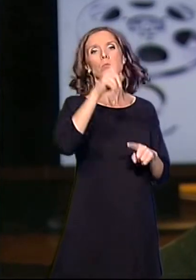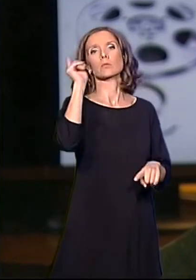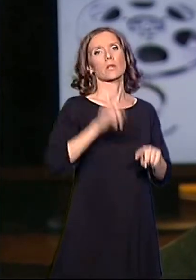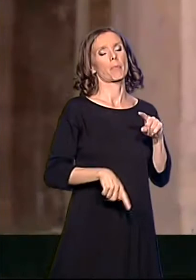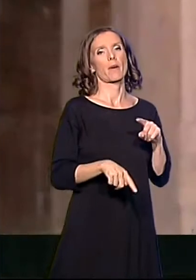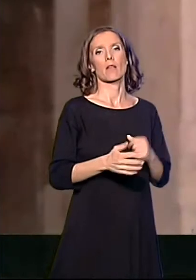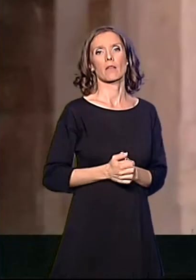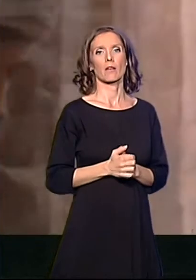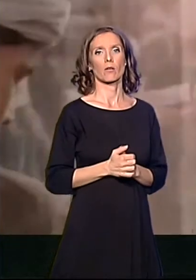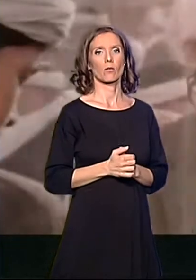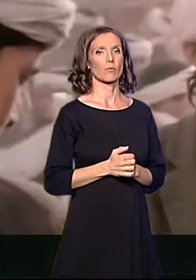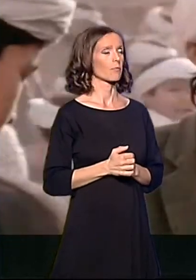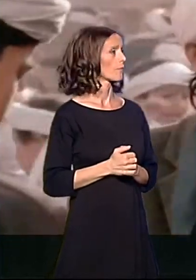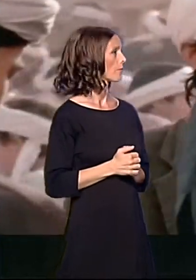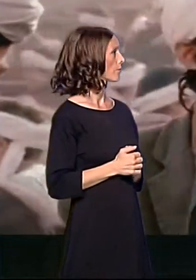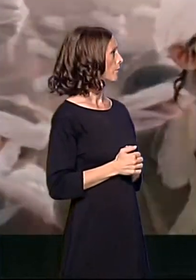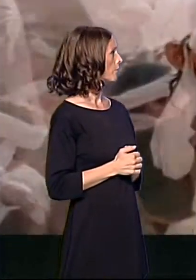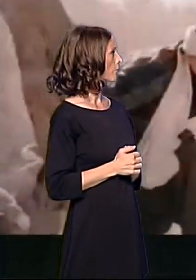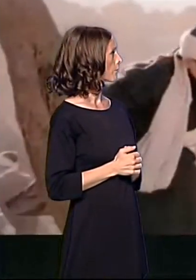vid života.